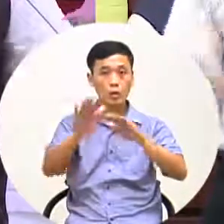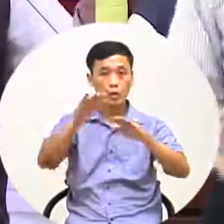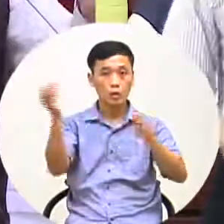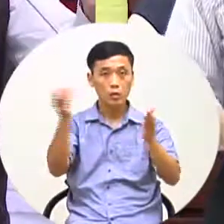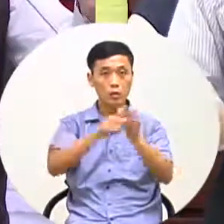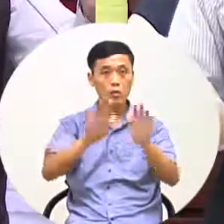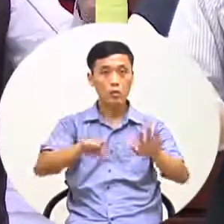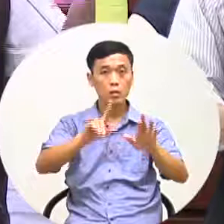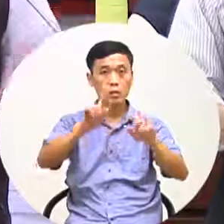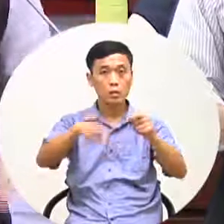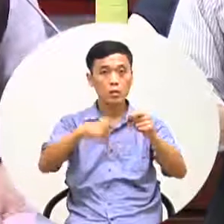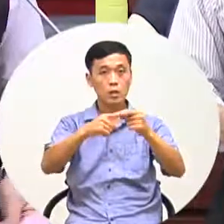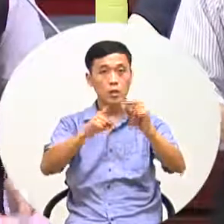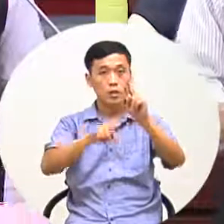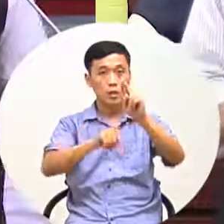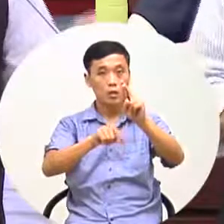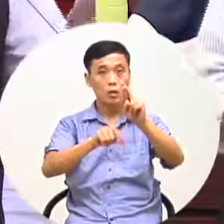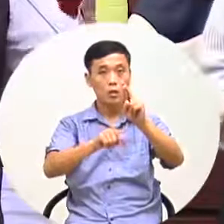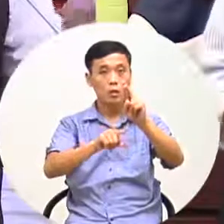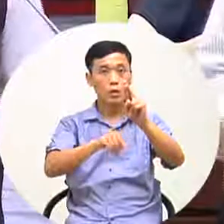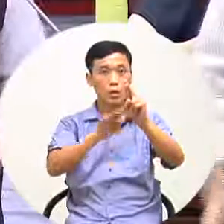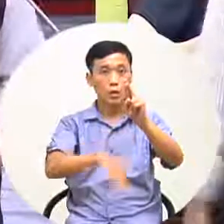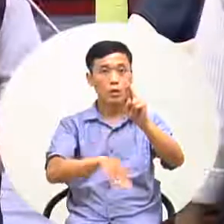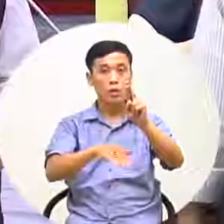个该铺的部分把它铺完。嘿，